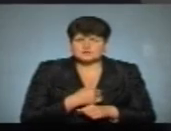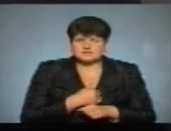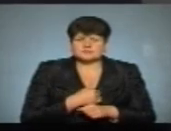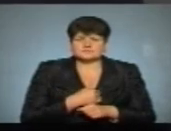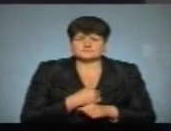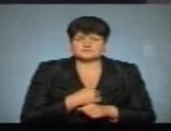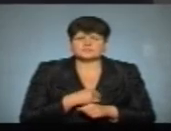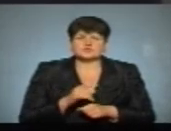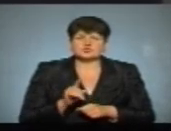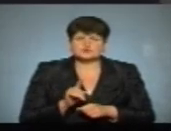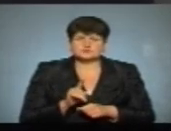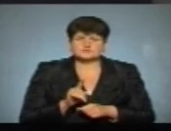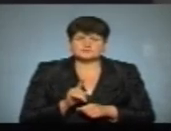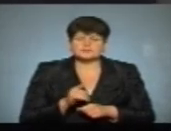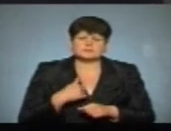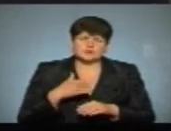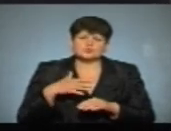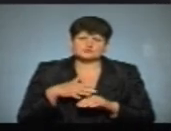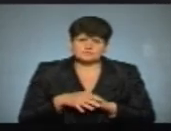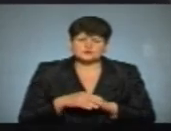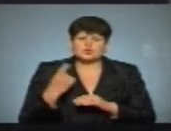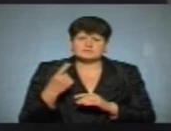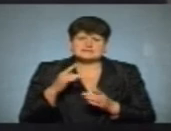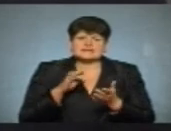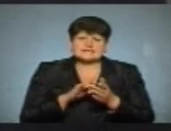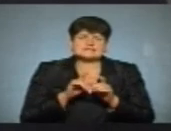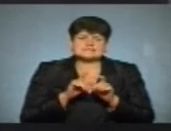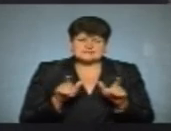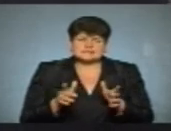так, щоб ми розуміємо, що обласний центр все